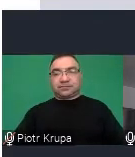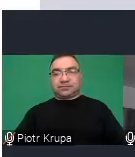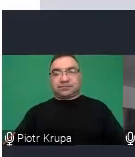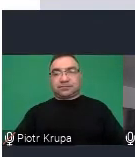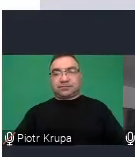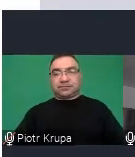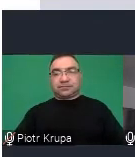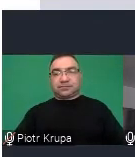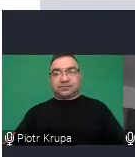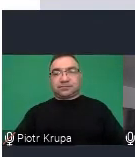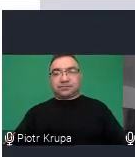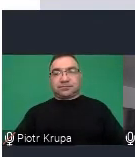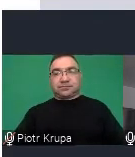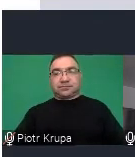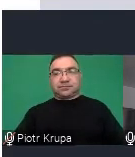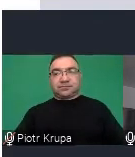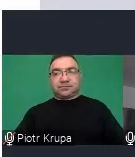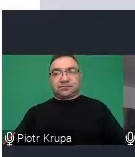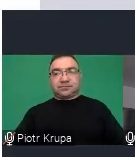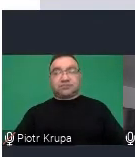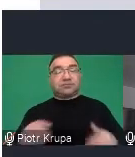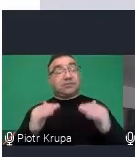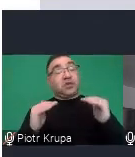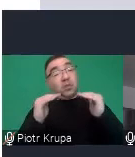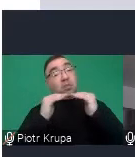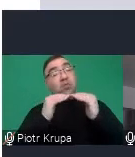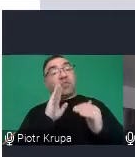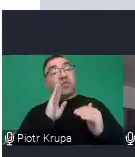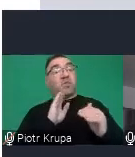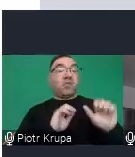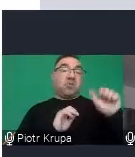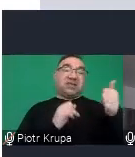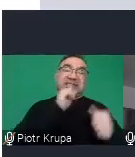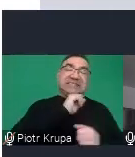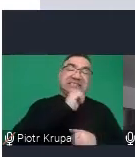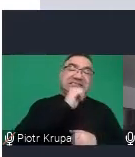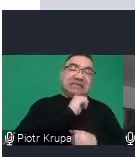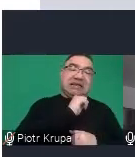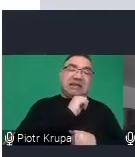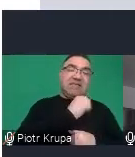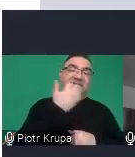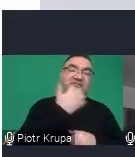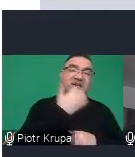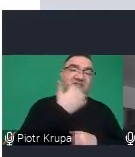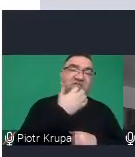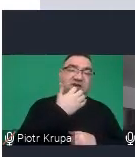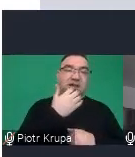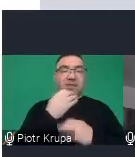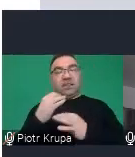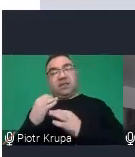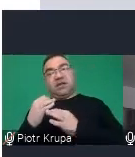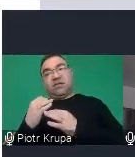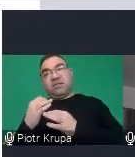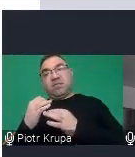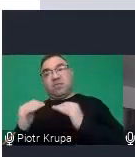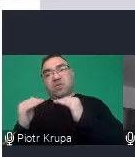Takie małe porównanie, wariant pierwszy, czyli to, co było do tej pory zasilanie z kotłowni węglowej i wariant